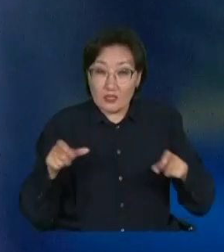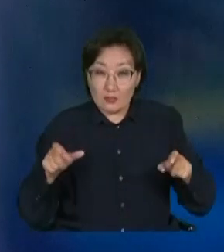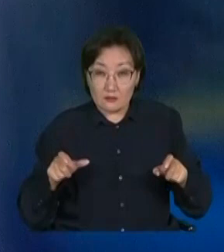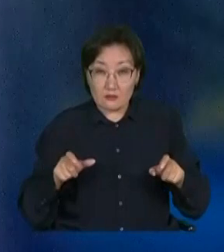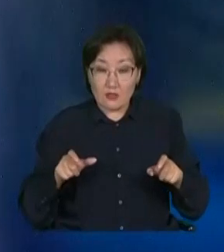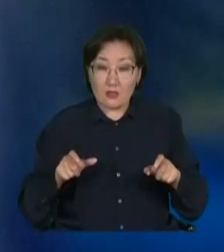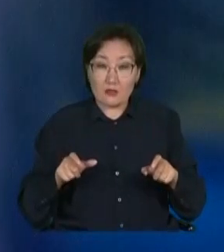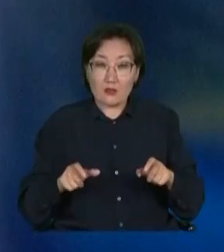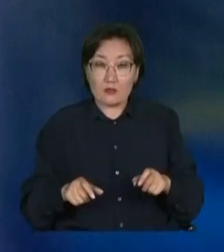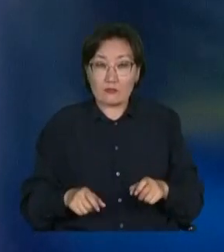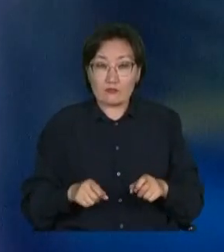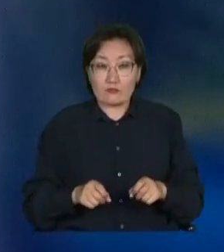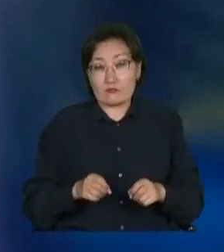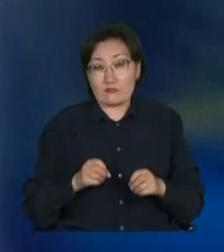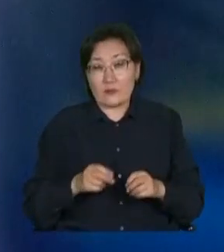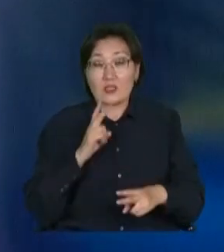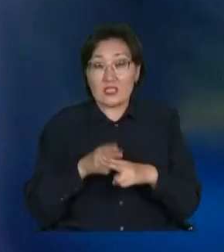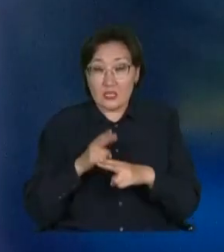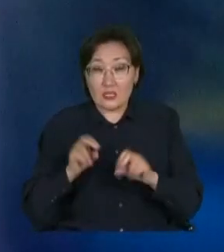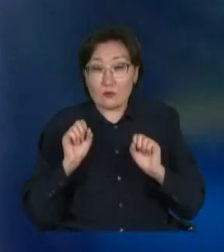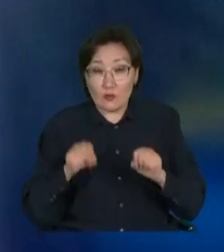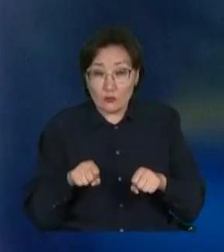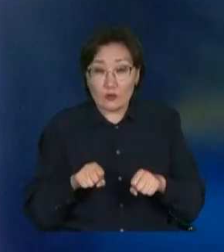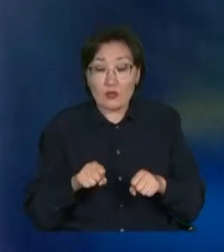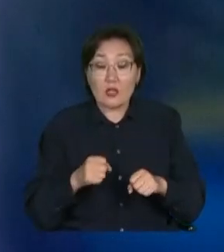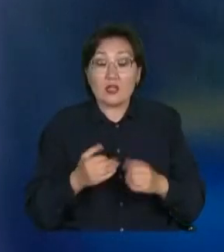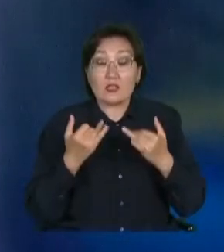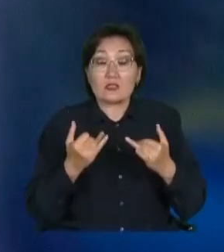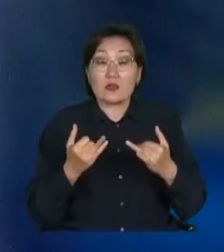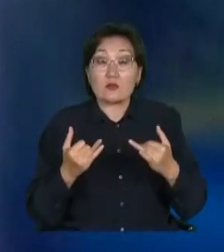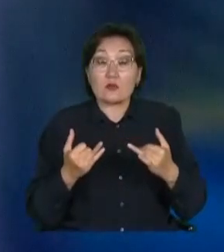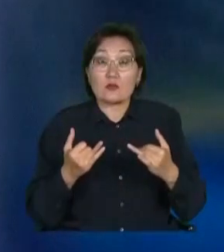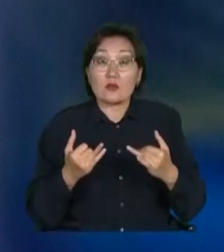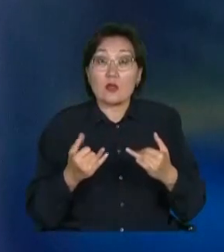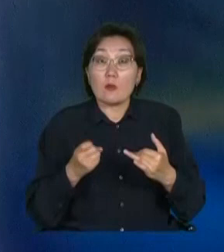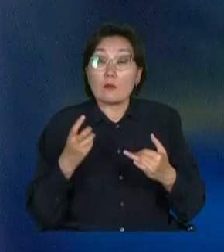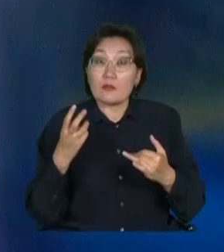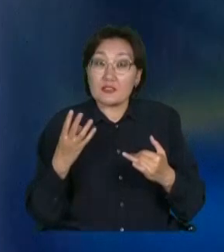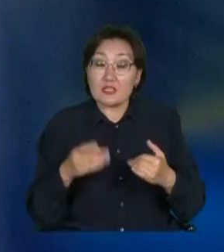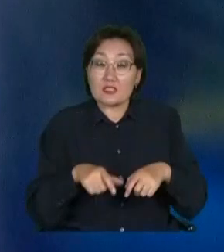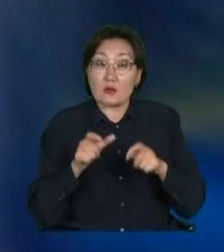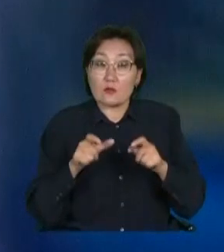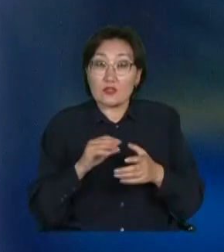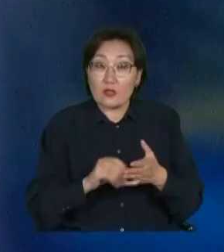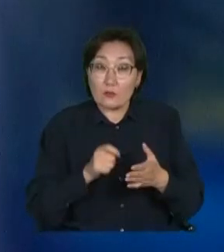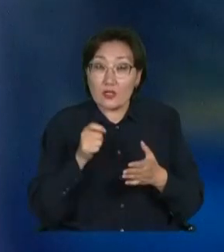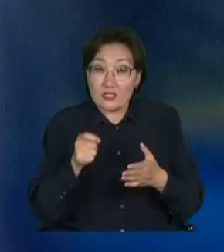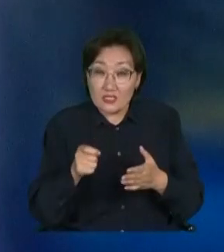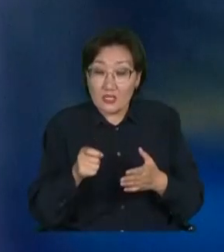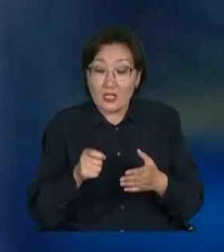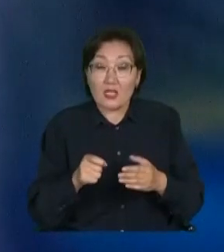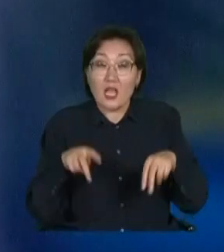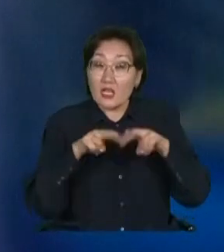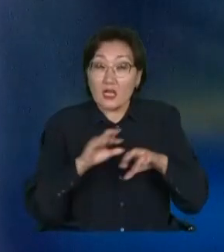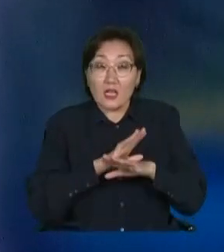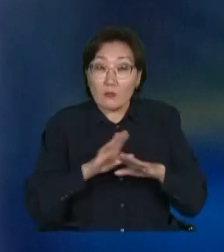азаматтардың былай зиян келтіруі мүмкін де. Сондықтан бұл қадамға адам қазіргі кезде жаңа айтып отырсыздар, бірнеше арыз өтініштер қанағаттандырылмады деп отыр.